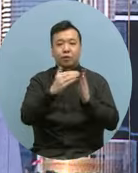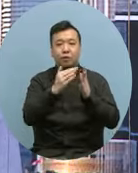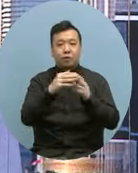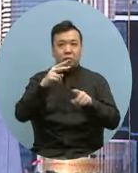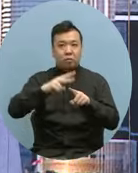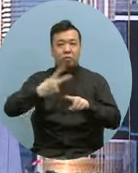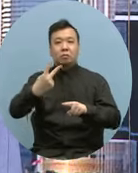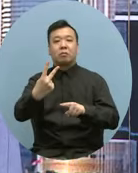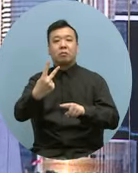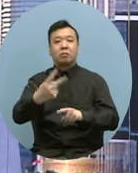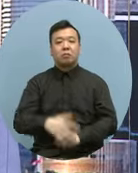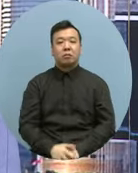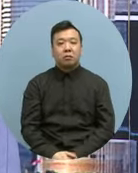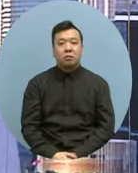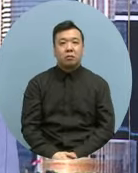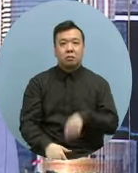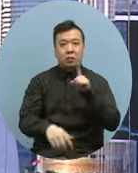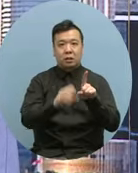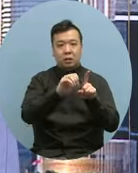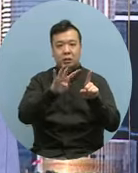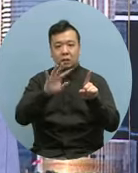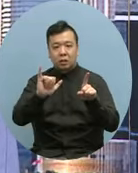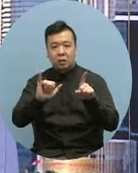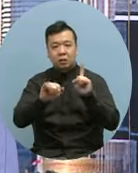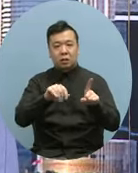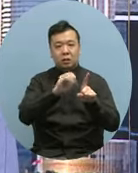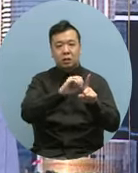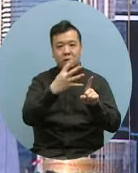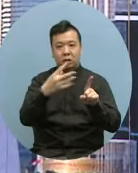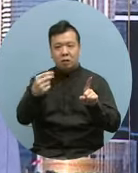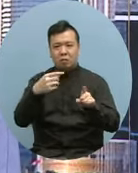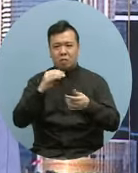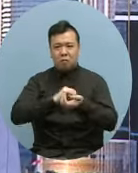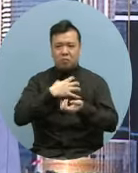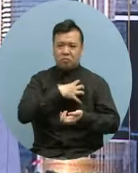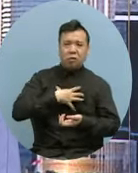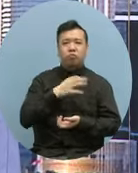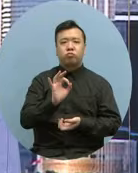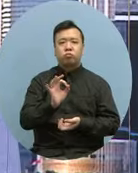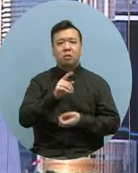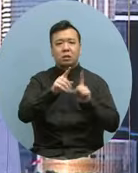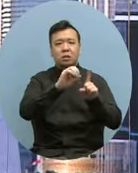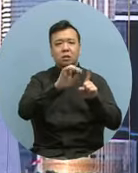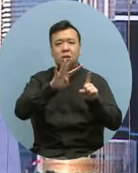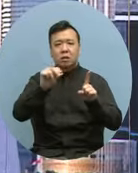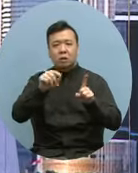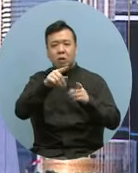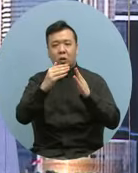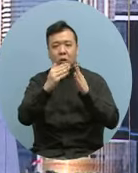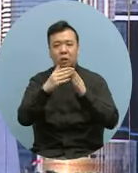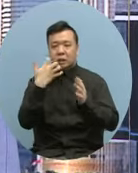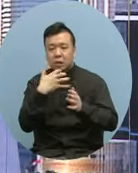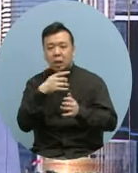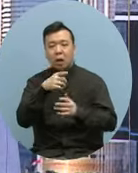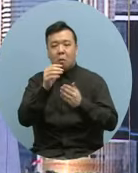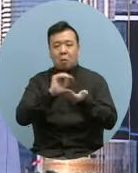去2個月啦。咁佢1046同埋1047咧都係冇病徵嘅，1047嘅屋企人咧都係冇病徵嘅，